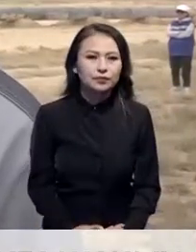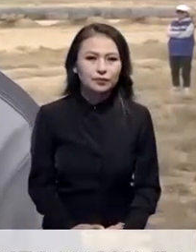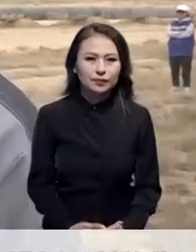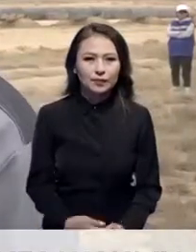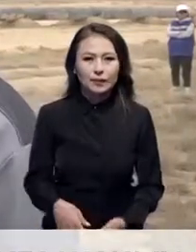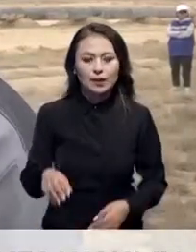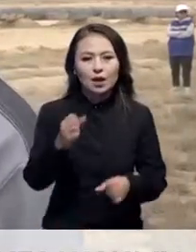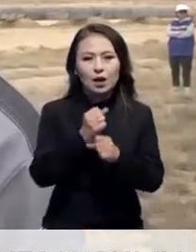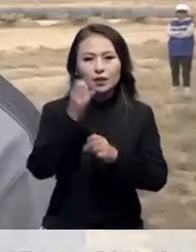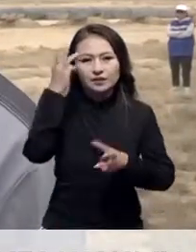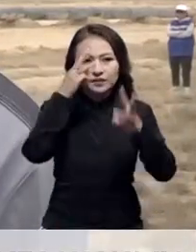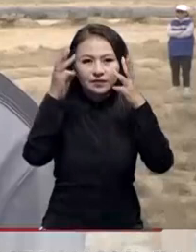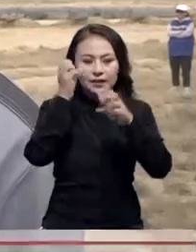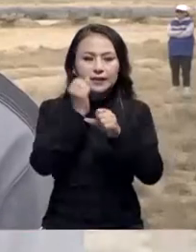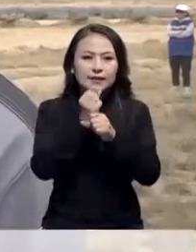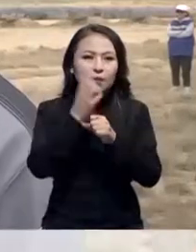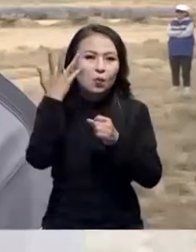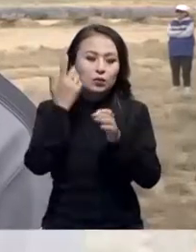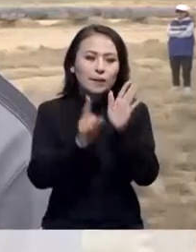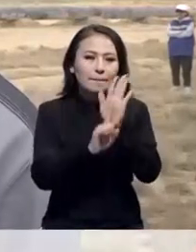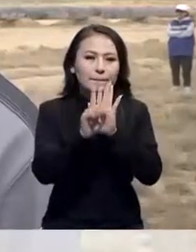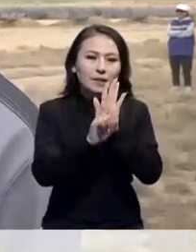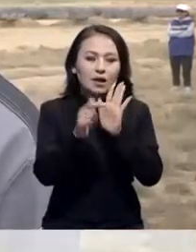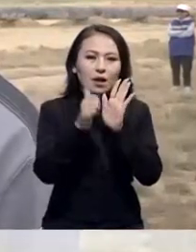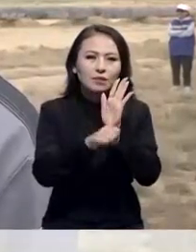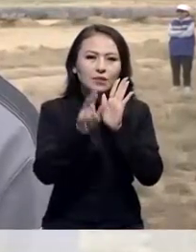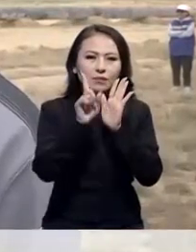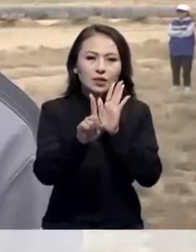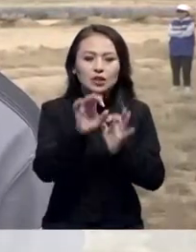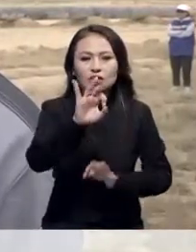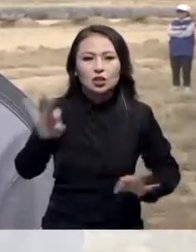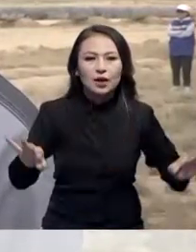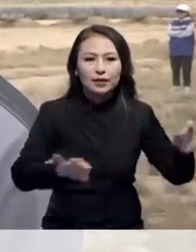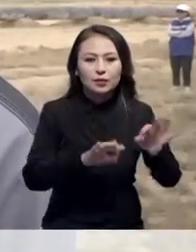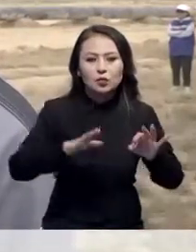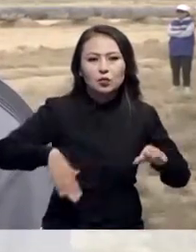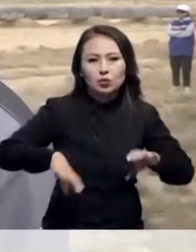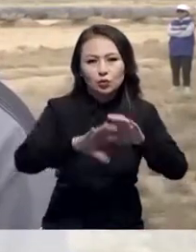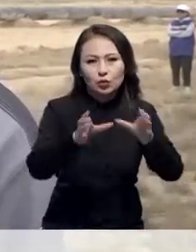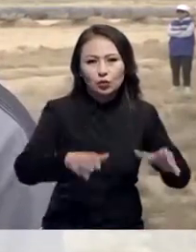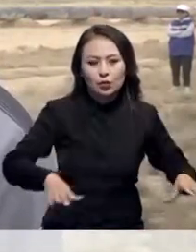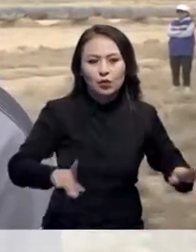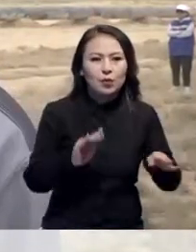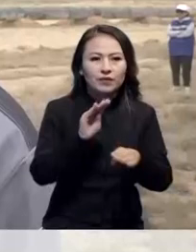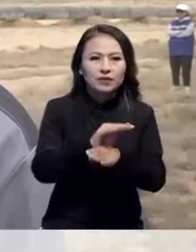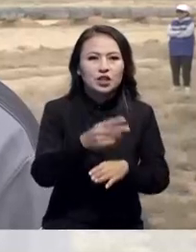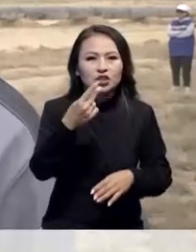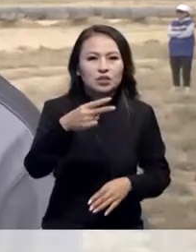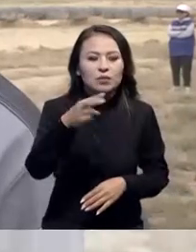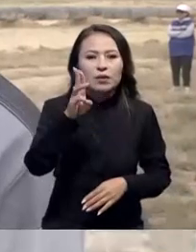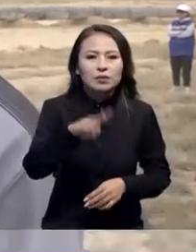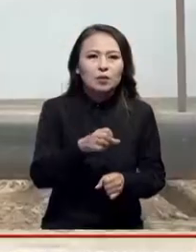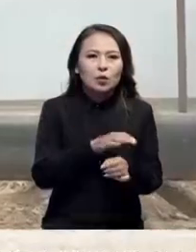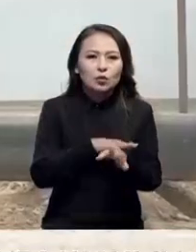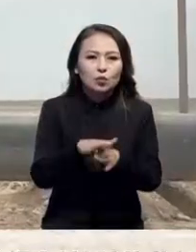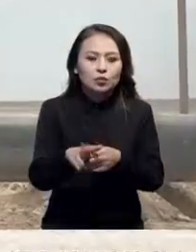Дәнекерлеу аяқталған соң оқшаулау жұмыстары басталады. Бұл бағытта 61 шақырымды еңсердік. Бұдан соң құбыр ор ішіне салынады. Қазір 20 шақырым бойынша жұмыс толық